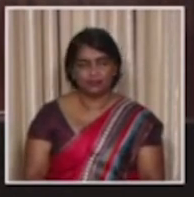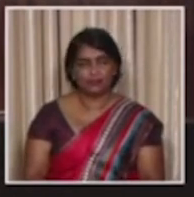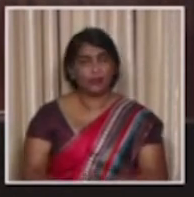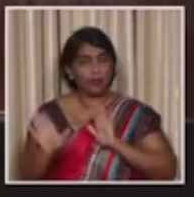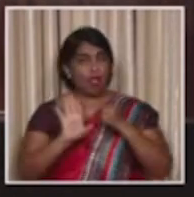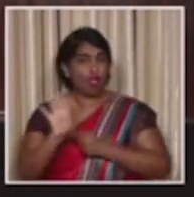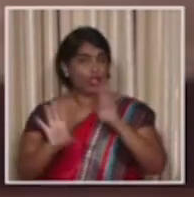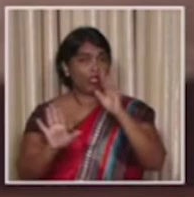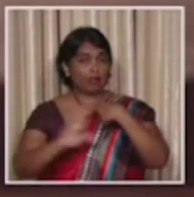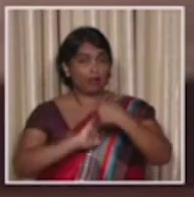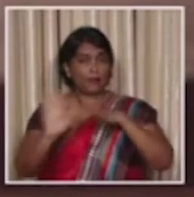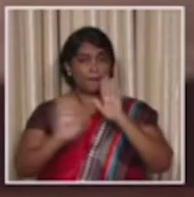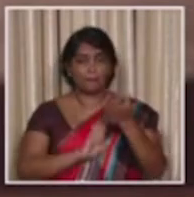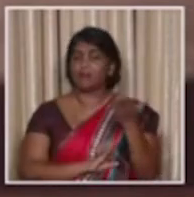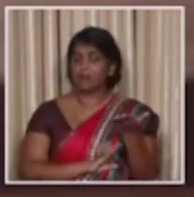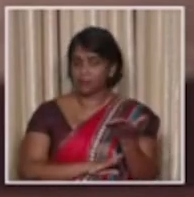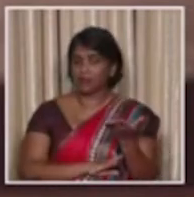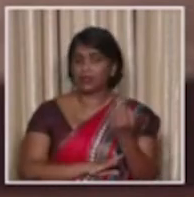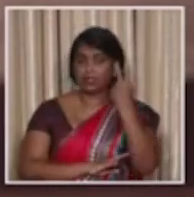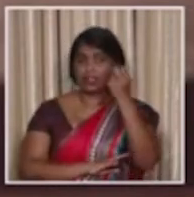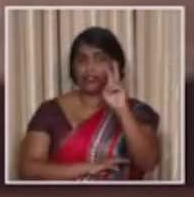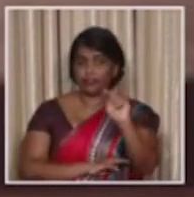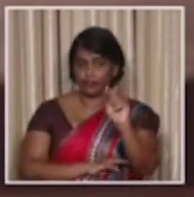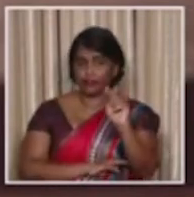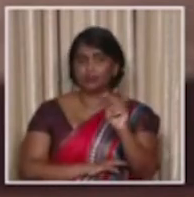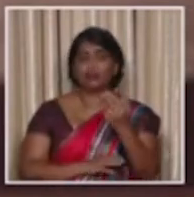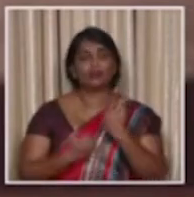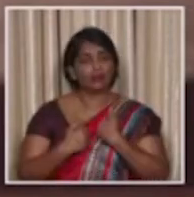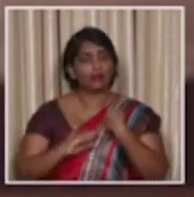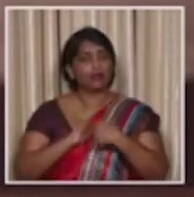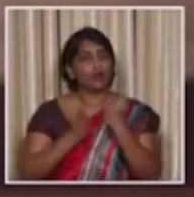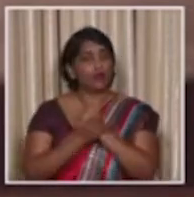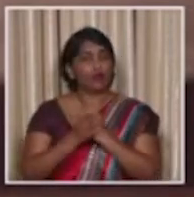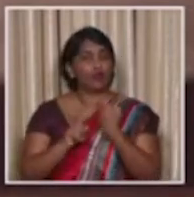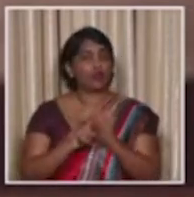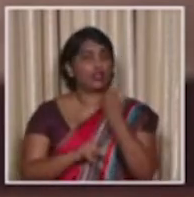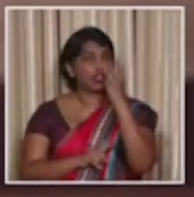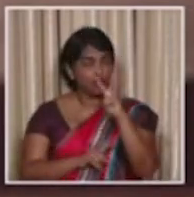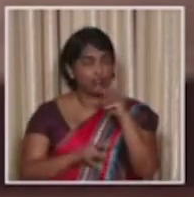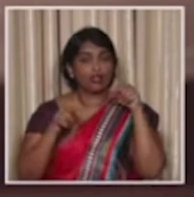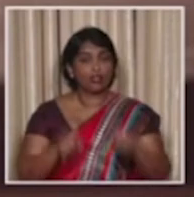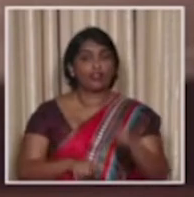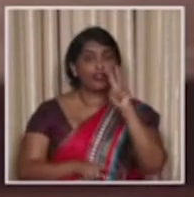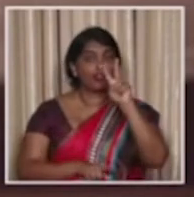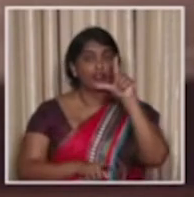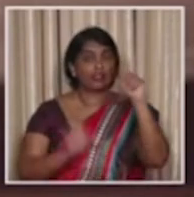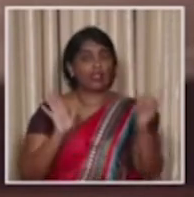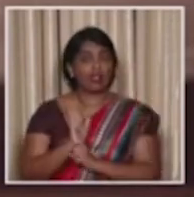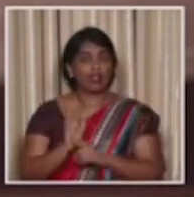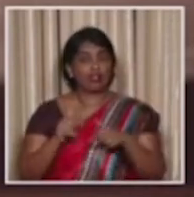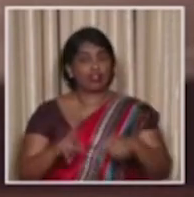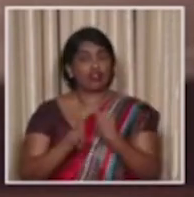රටපාලනය කළේ මේ 2020 වෙද්දී අපේ රටේ සමස්ත ණය කෝටි 13 ලක්ෂයයි, දැන් කෝටි 27 ලක්ෂයයි. මේ